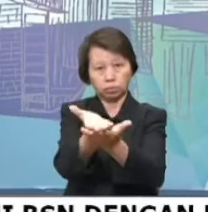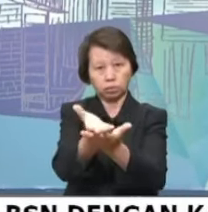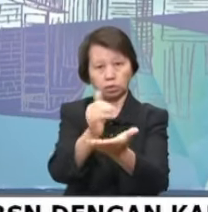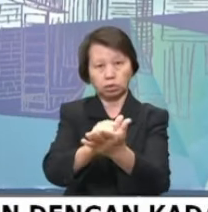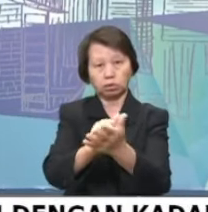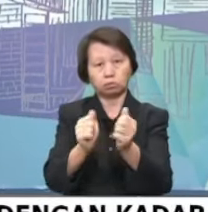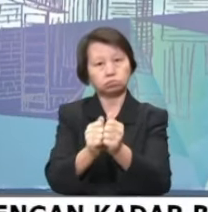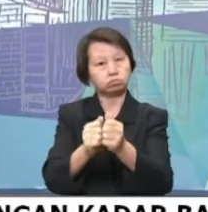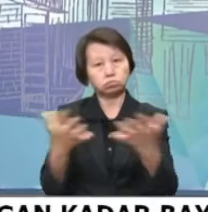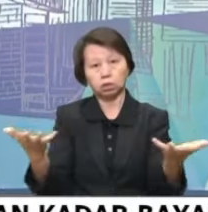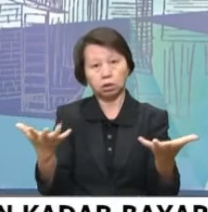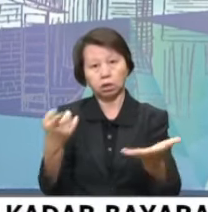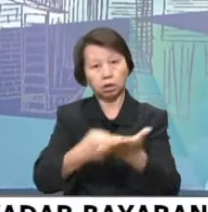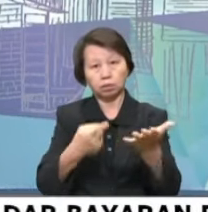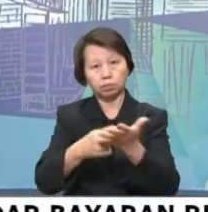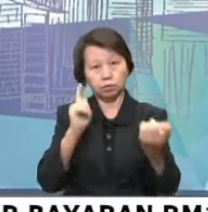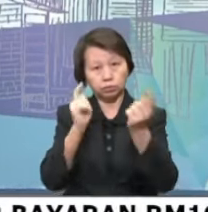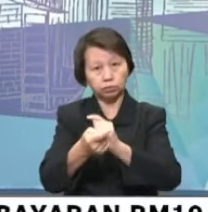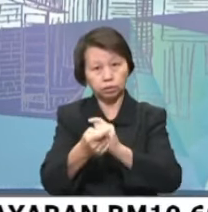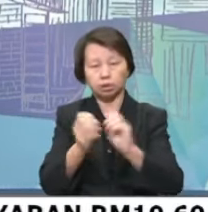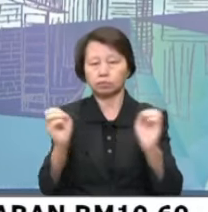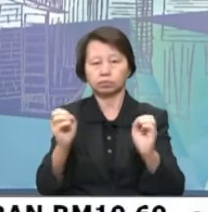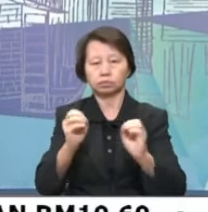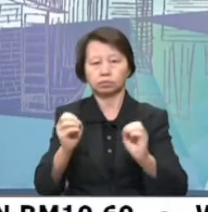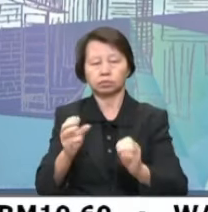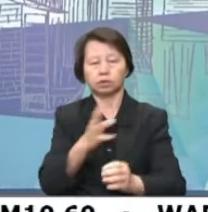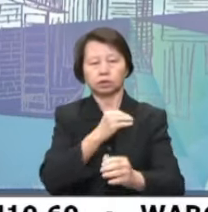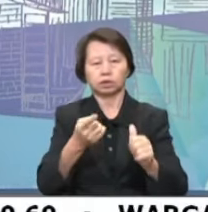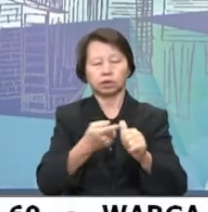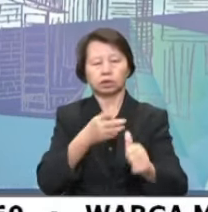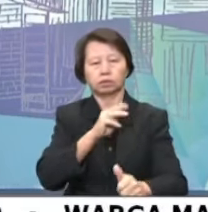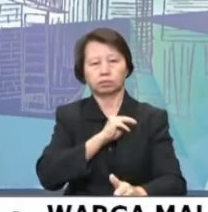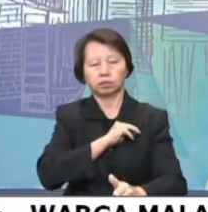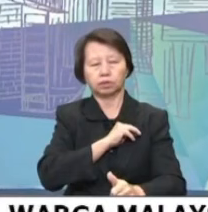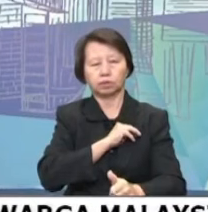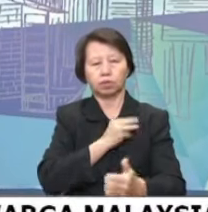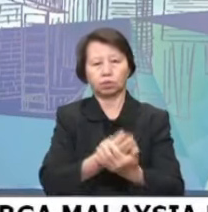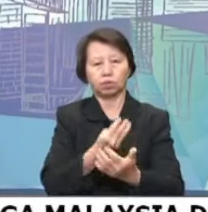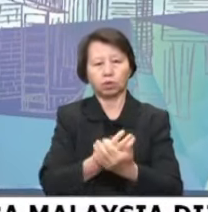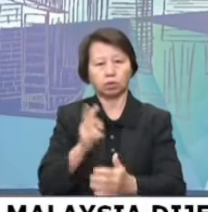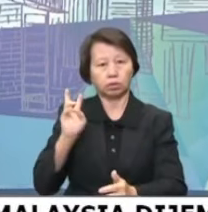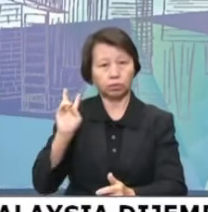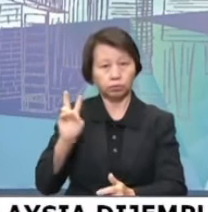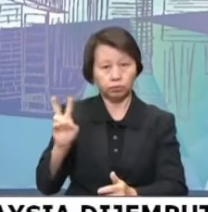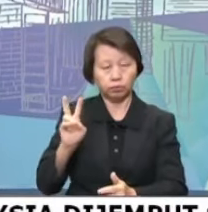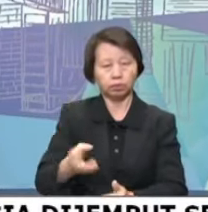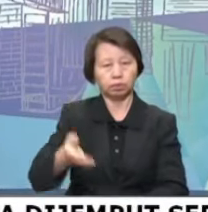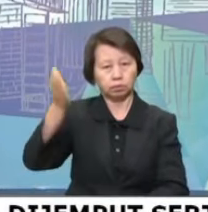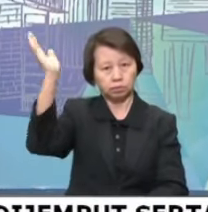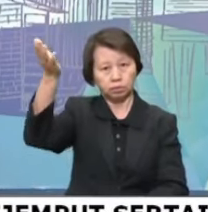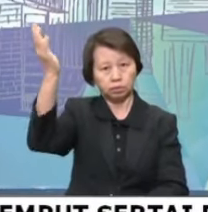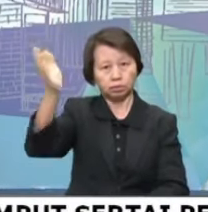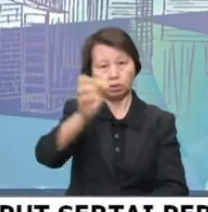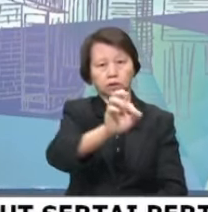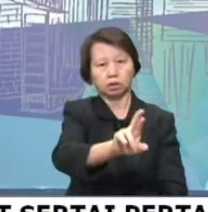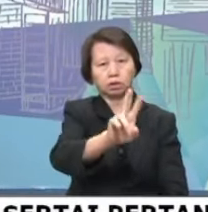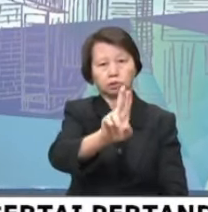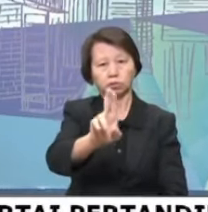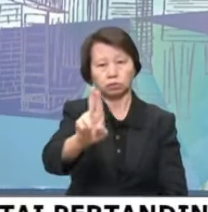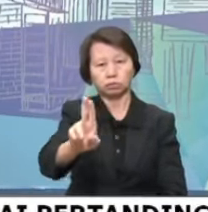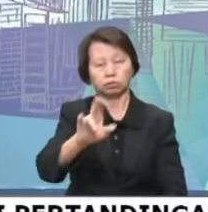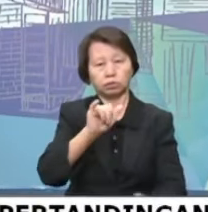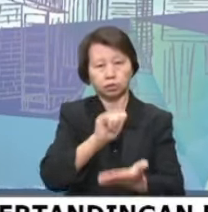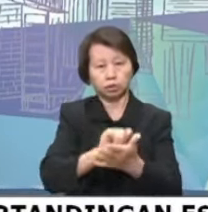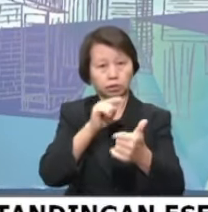tanpa sebarang pindaan. Dan terdahulu Menteri Kewangan 2 Datuk Seri Amir Hamzah Azizan membentangkan RUU tersebut